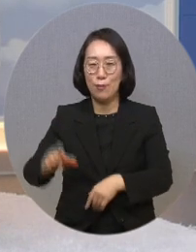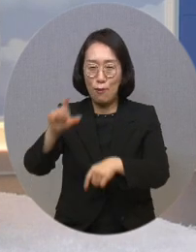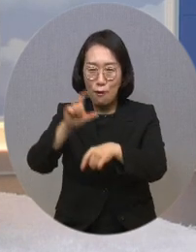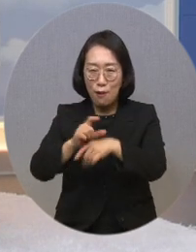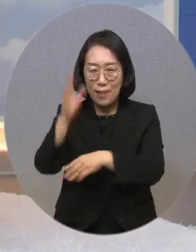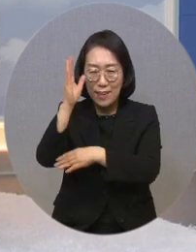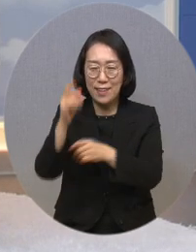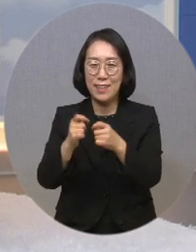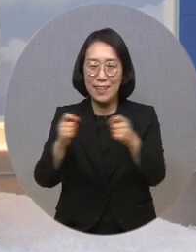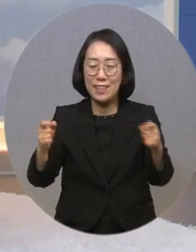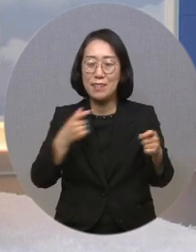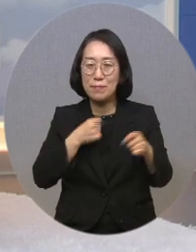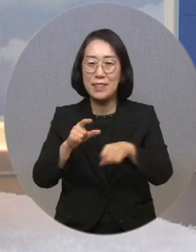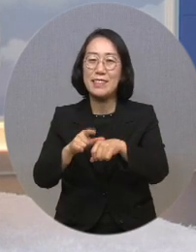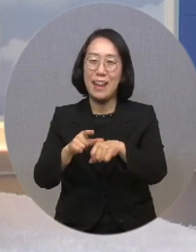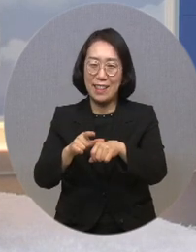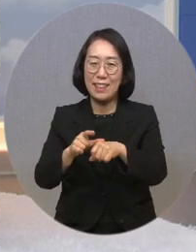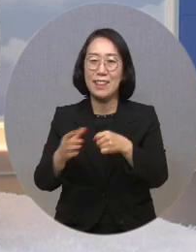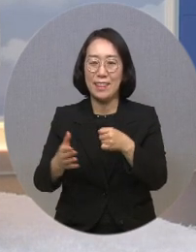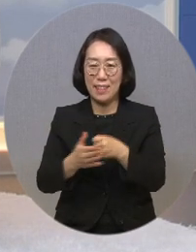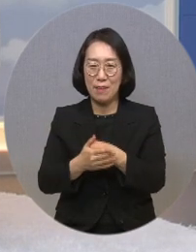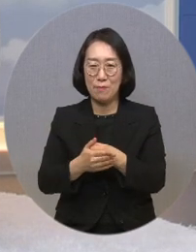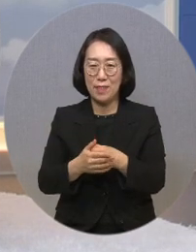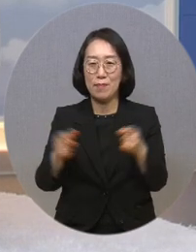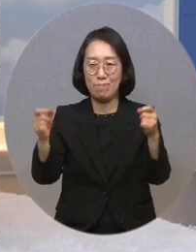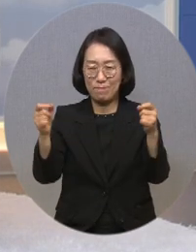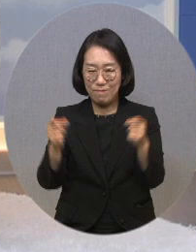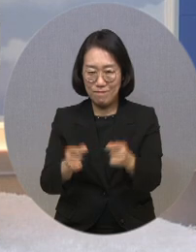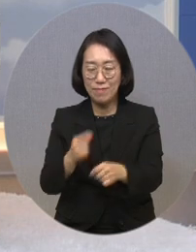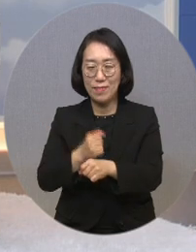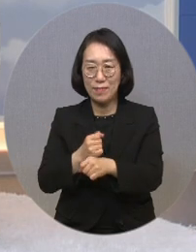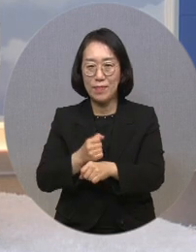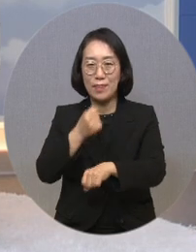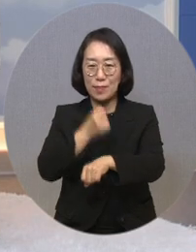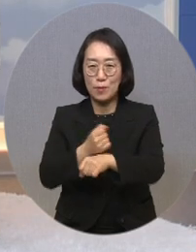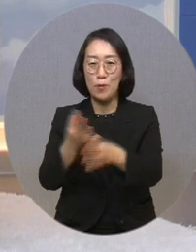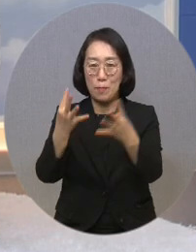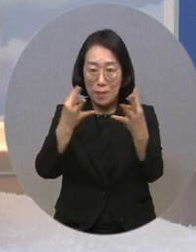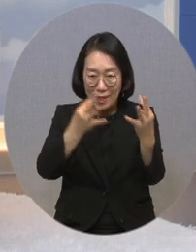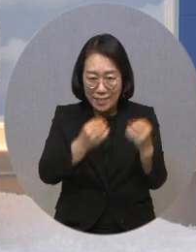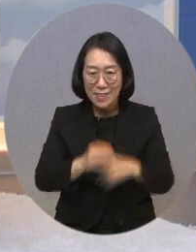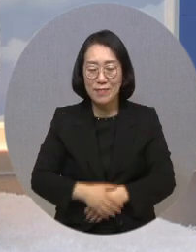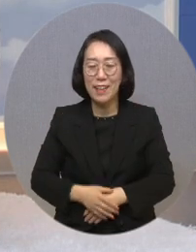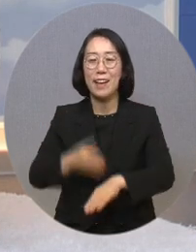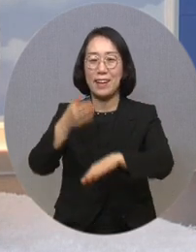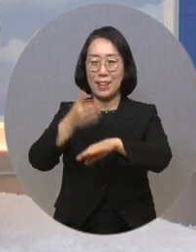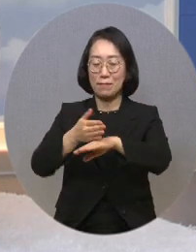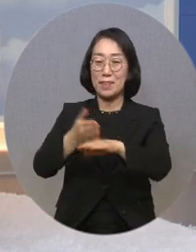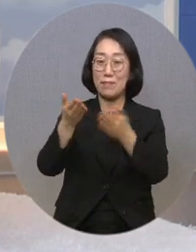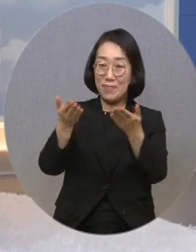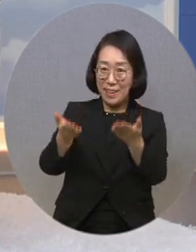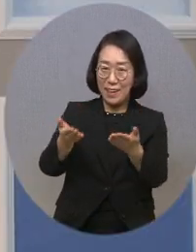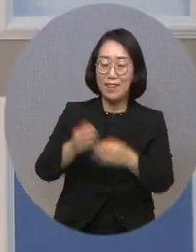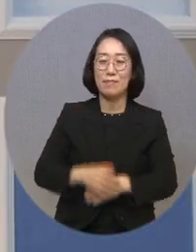이야기를 나누고 싶지만 시간 관계상 여기서 마무리를 짓도록 하겠습니다. 네. 수고 많으셨습니다. 아이고, 네. 감사합니다.